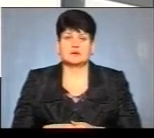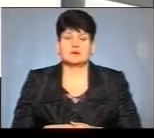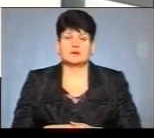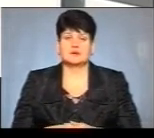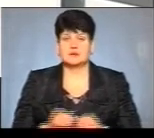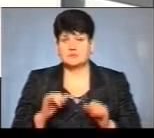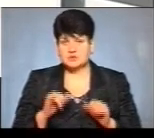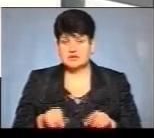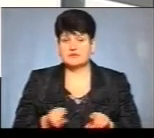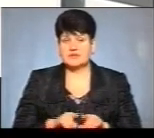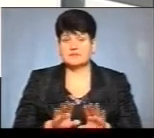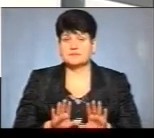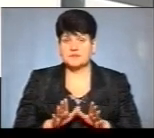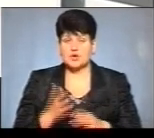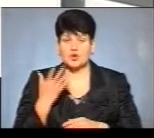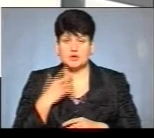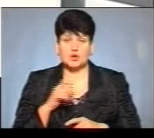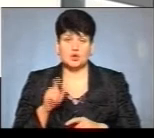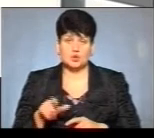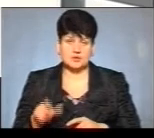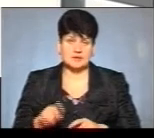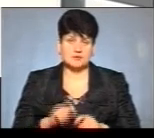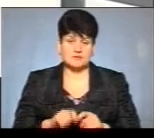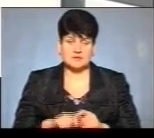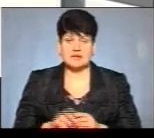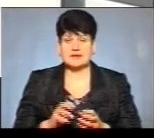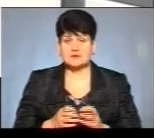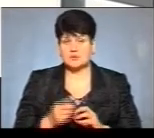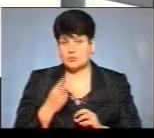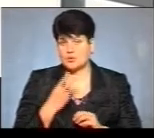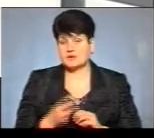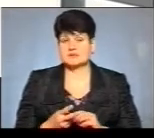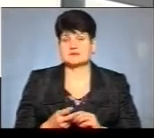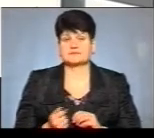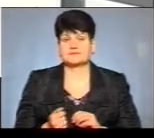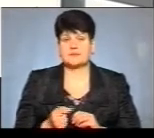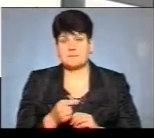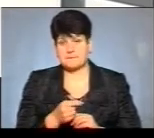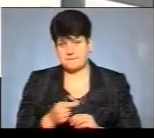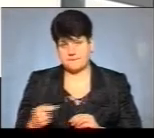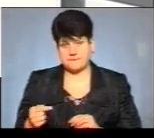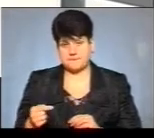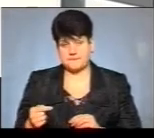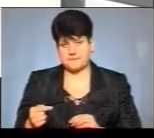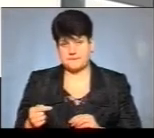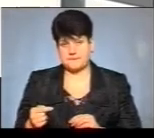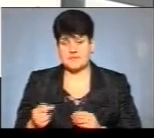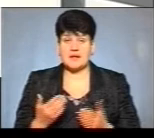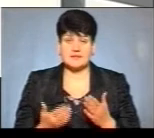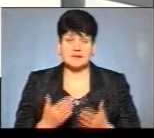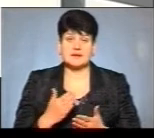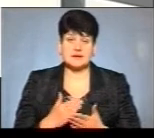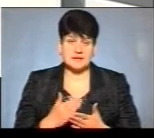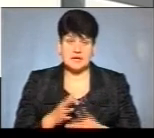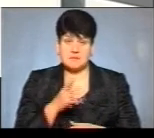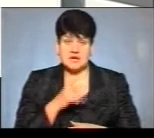Можливий і такий варіант, що коли людина протестувалась, результат показав від'ємний результат, але є ж такий